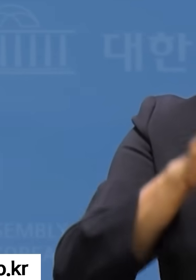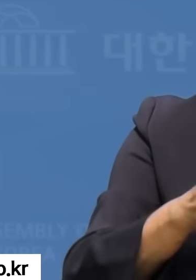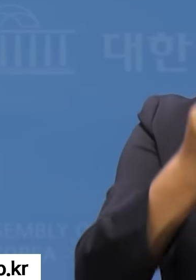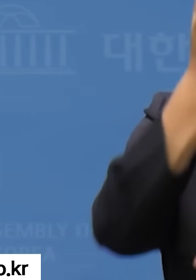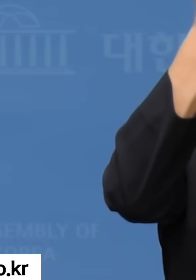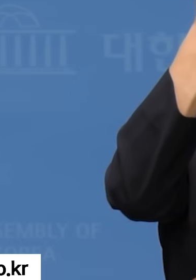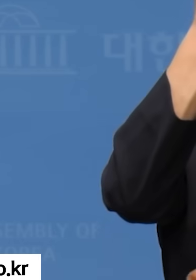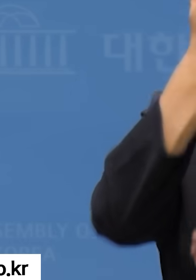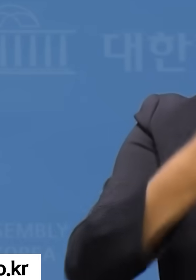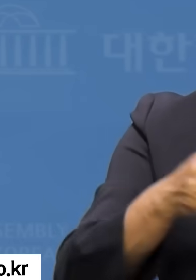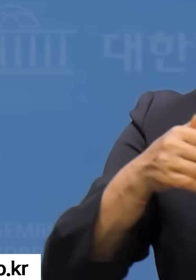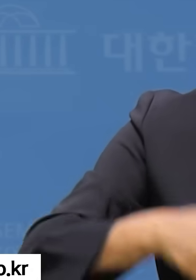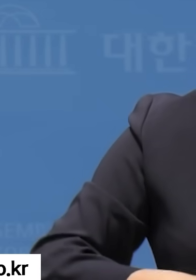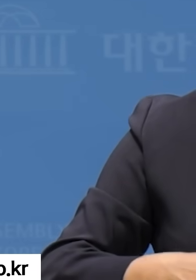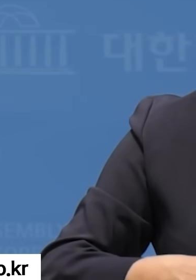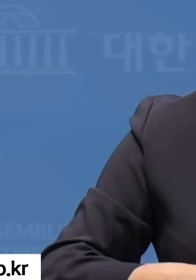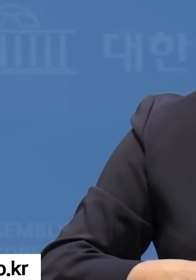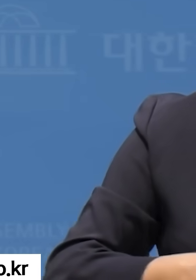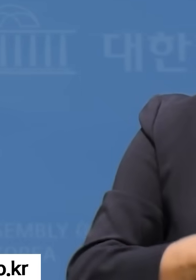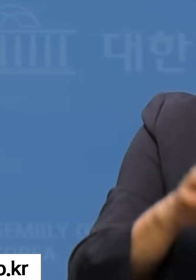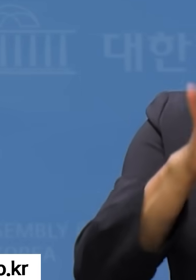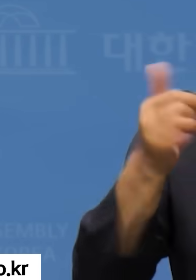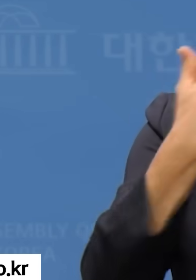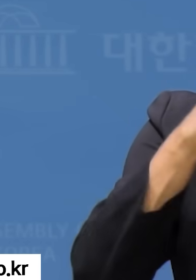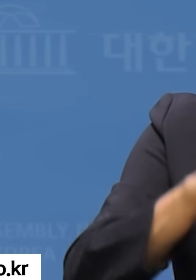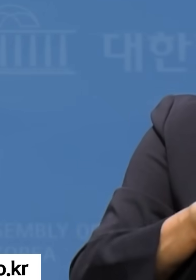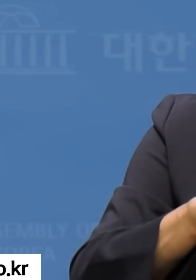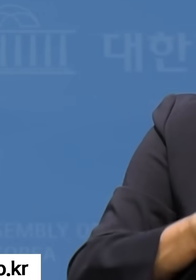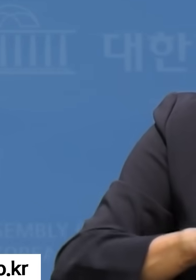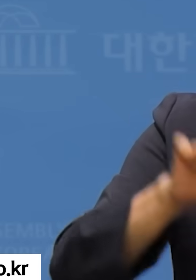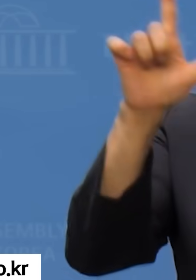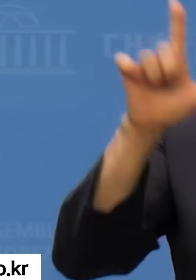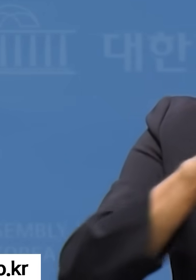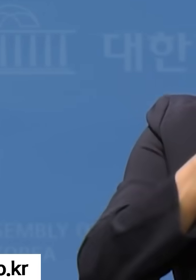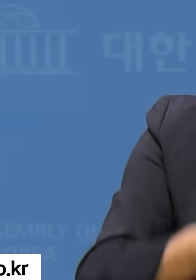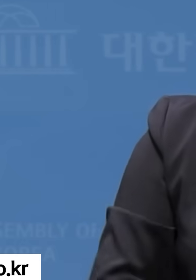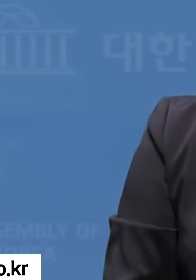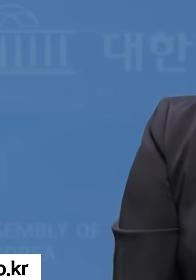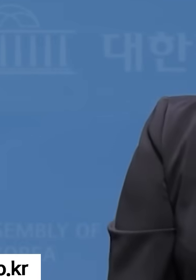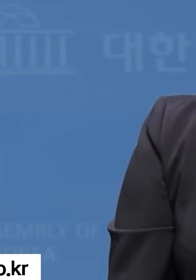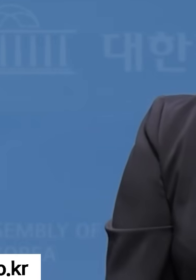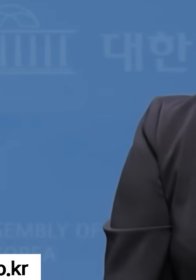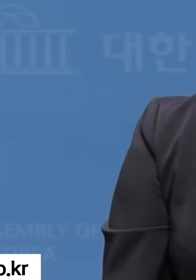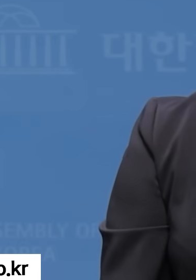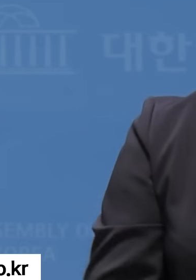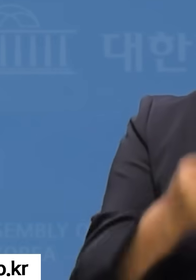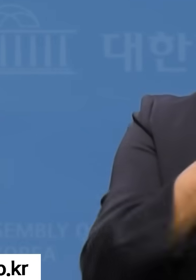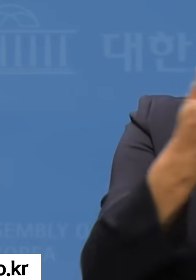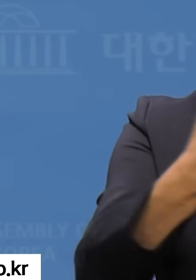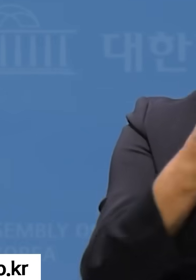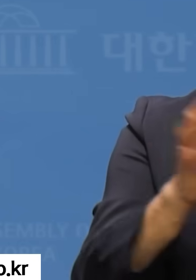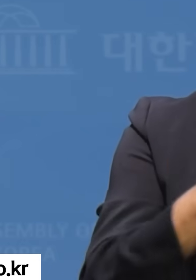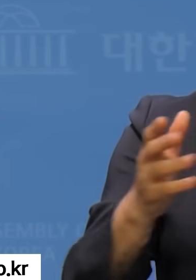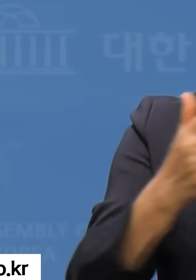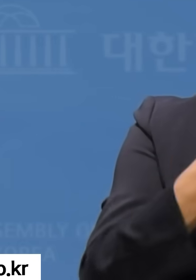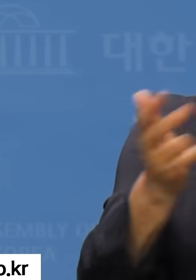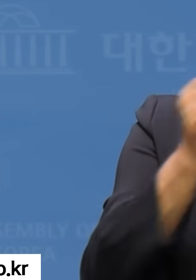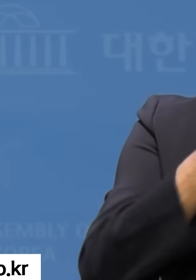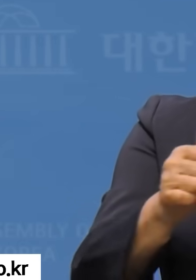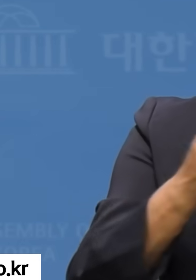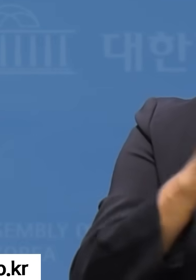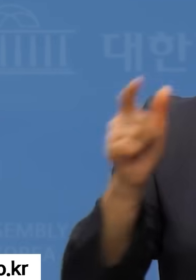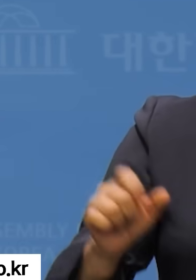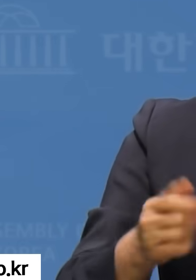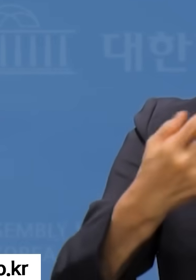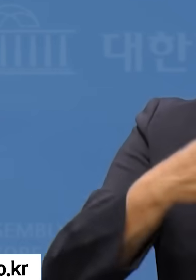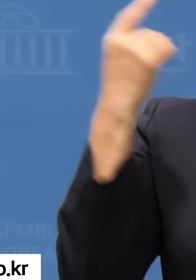예의라도 갖추는 것이 인간으로서 도리라고 봅니다. 민주당 이재명 대표는 지난